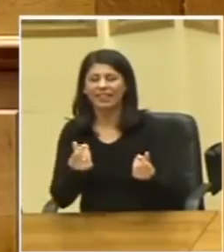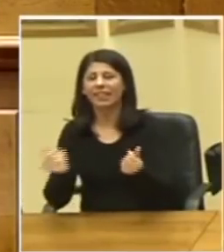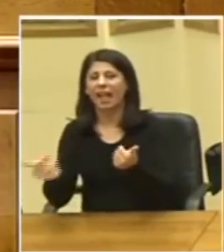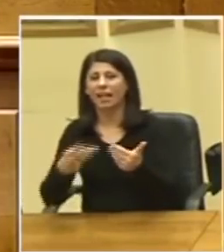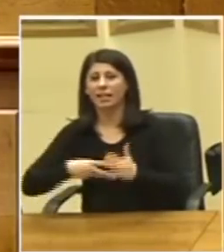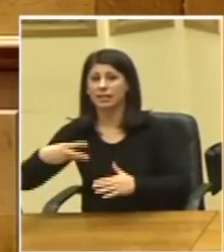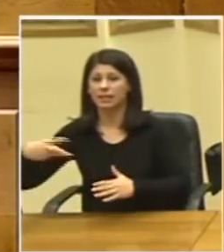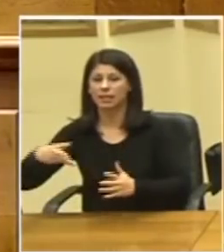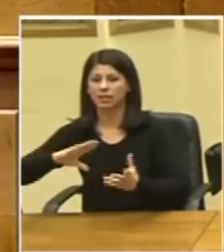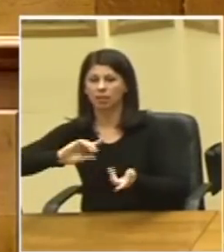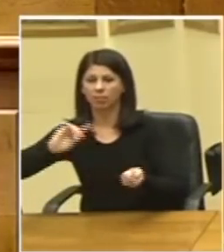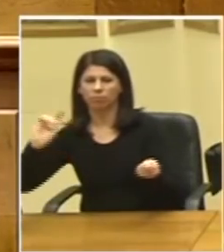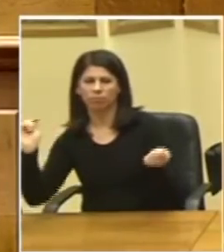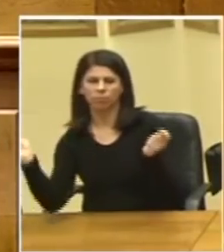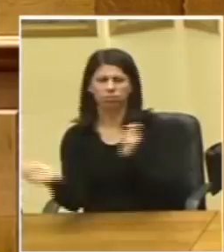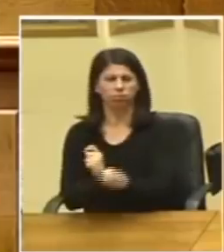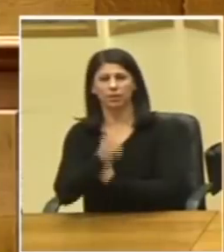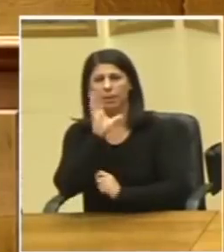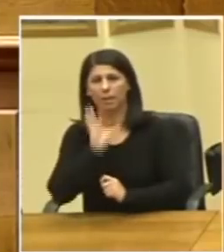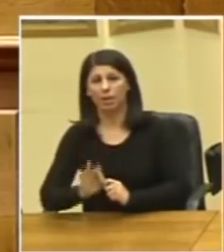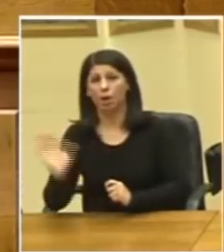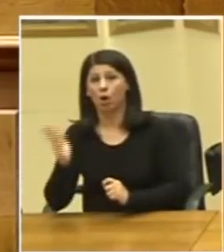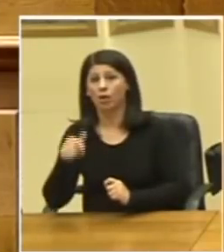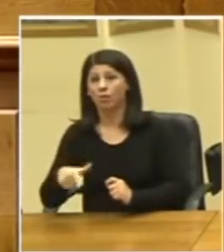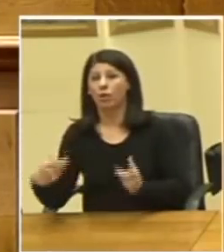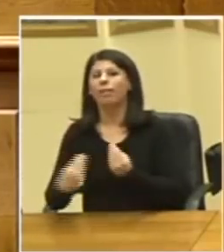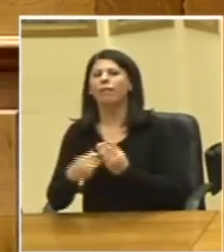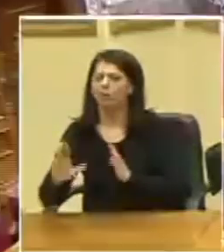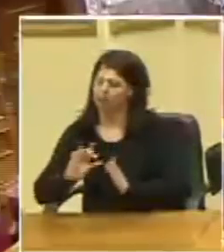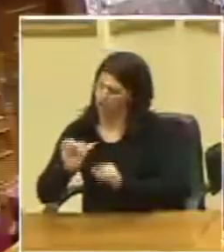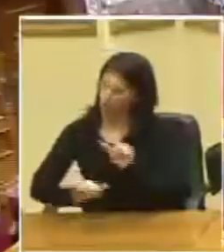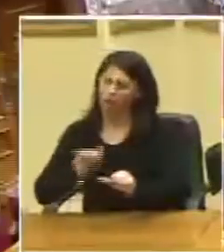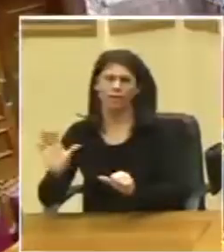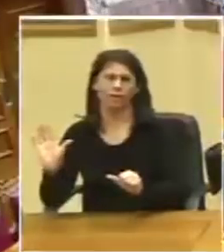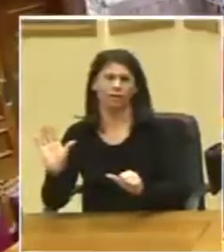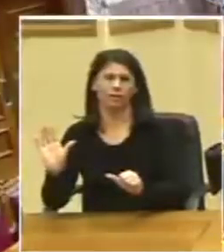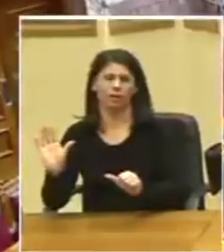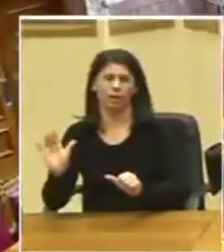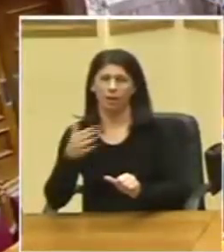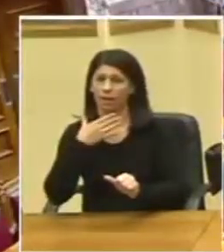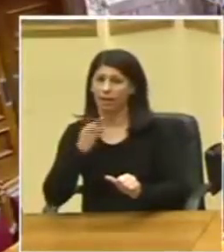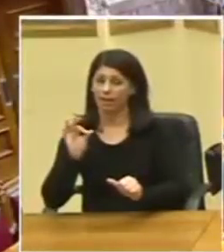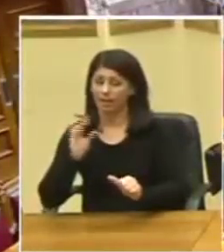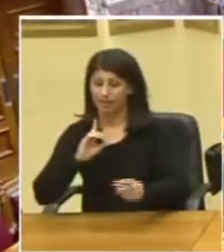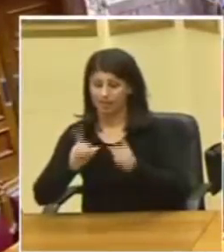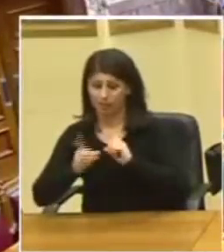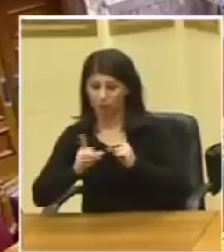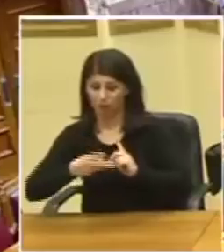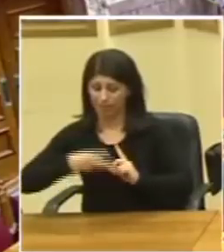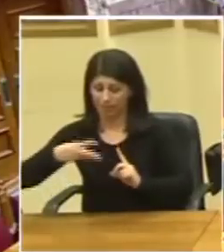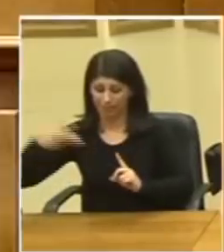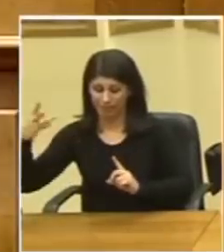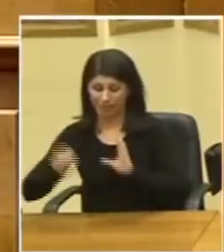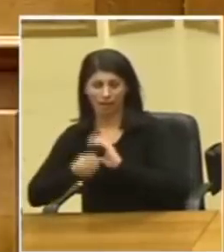στην αντιστροφή της πραγματικότητας όταν αυτή δεν τον βολεύει. Γιατί η συμφωνία ΣΥΡΙΖΑ και